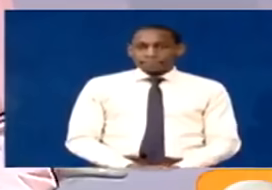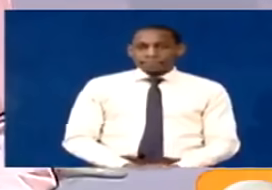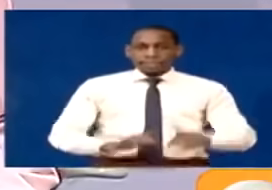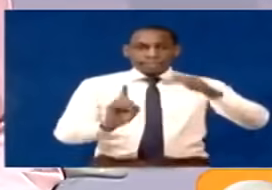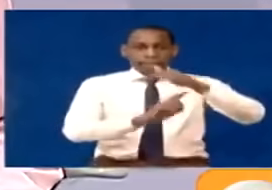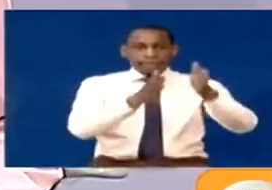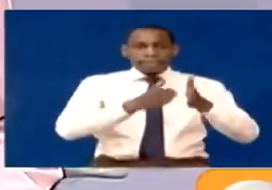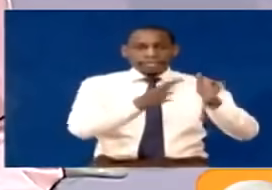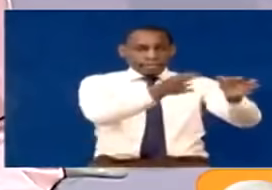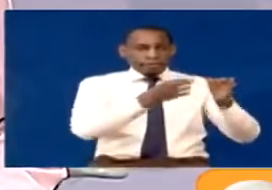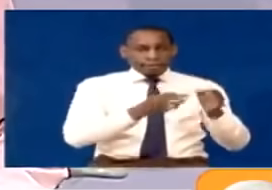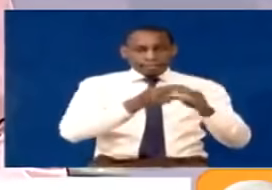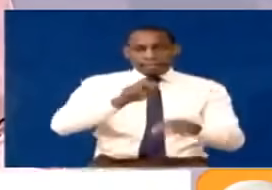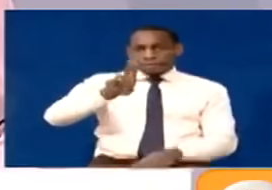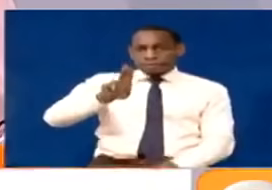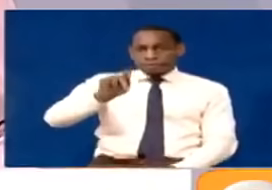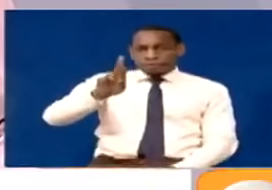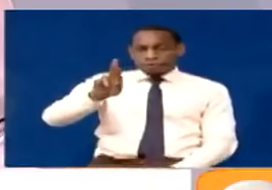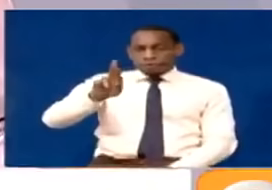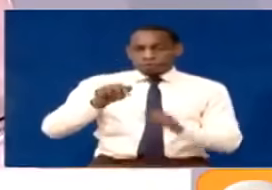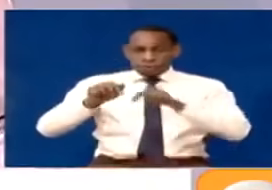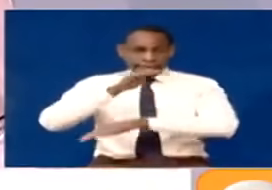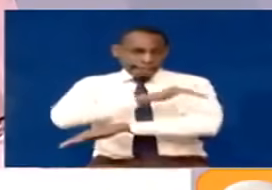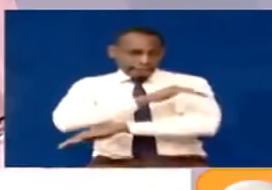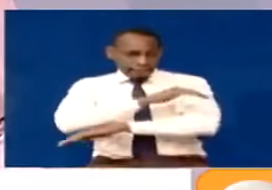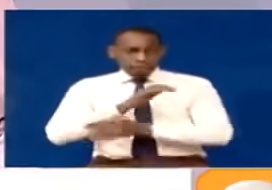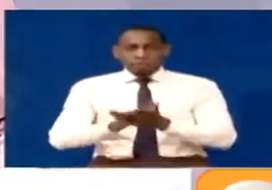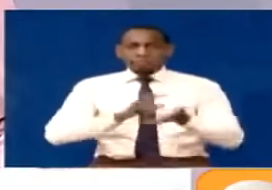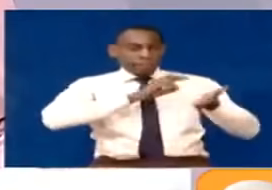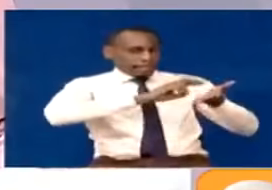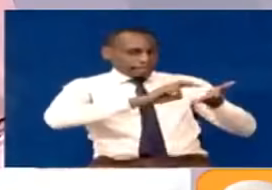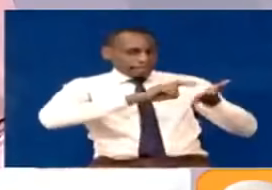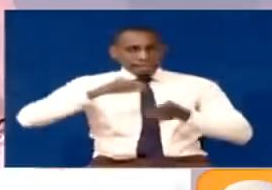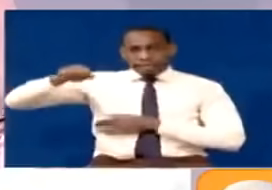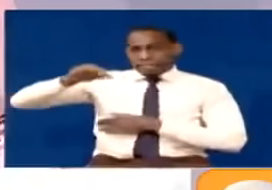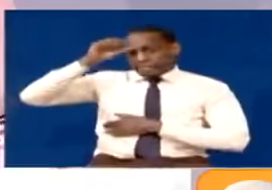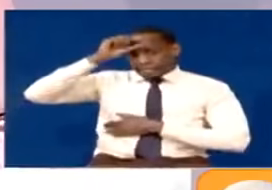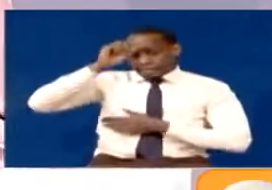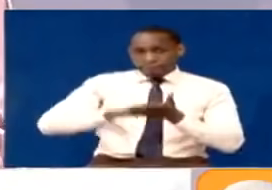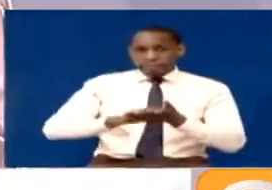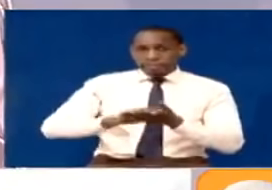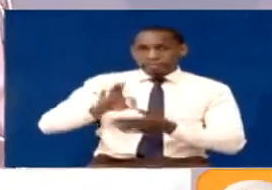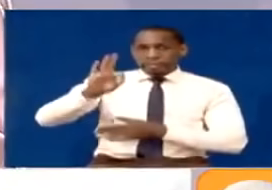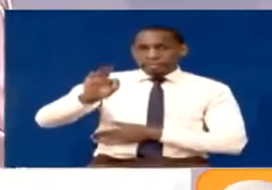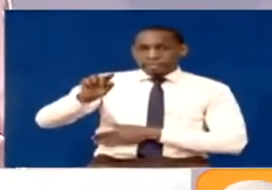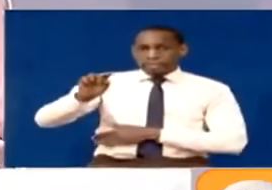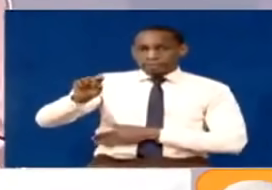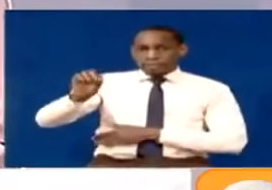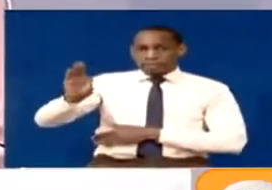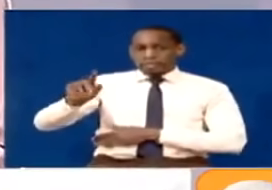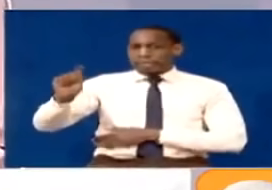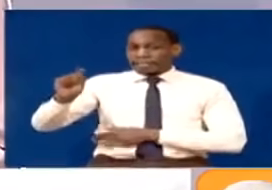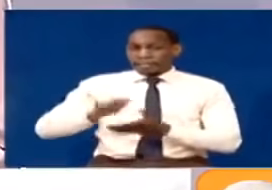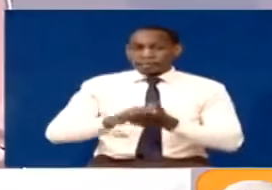Mtazamaji, waziri wa fedha Ukur Yattani alasiri ya leo amesoma bajeti ya serikali ya trilioni